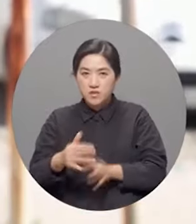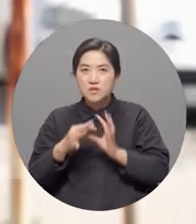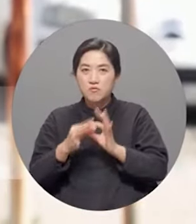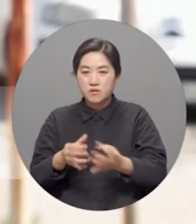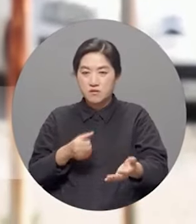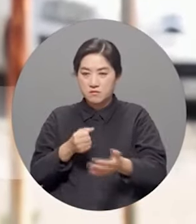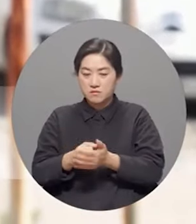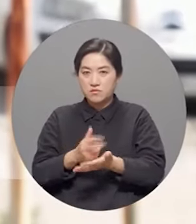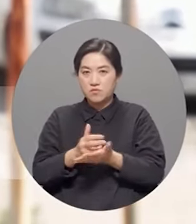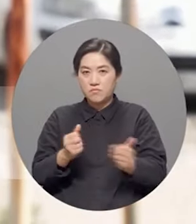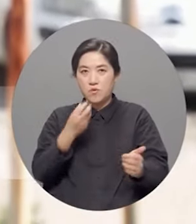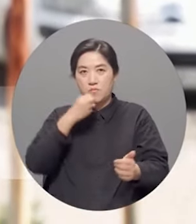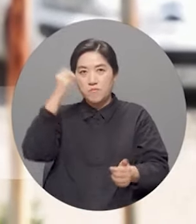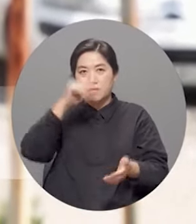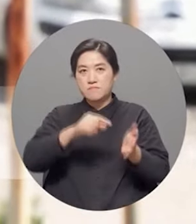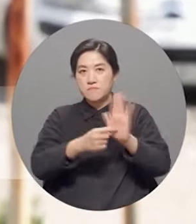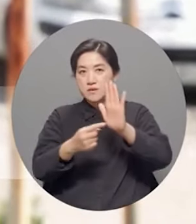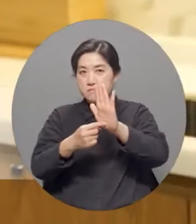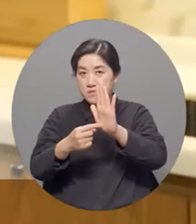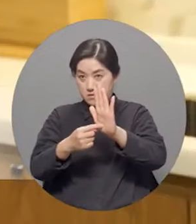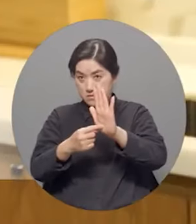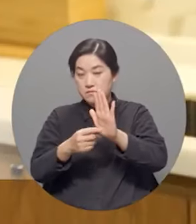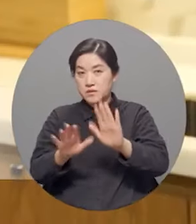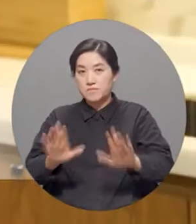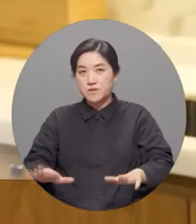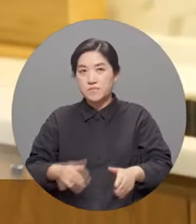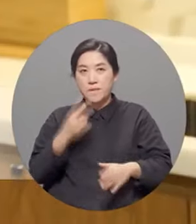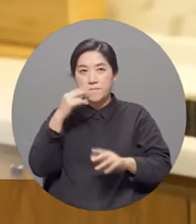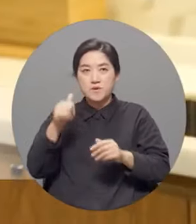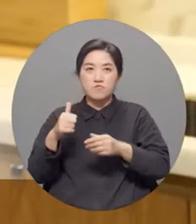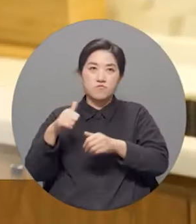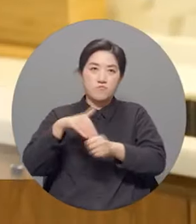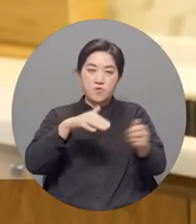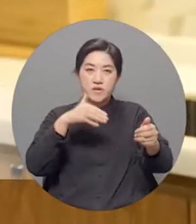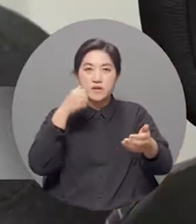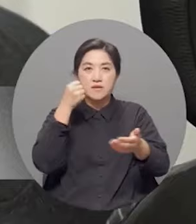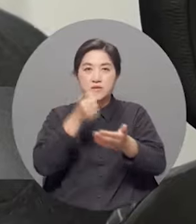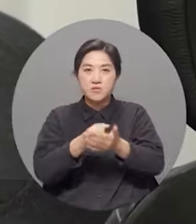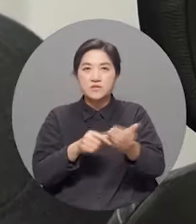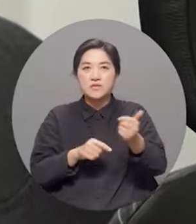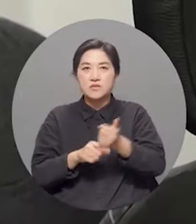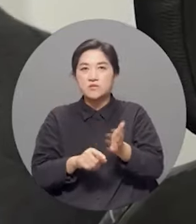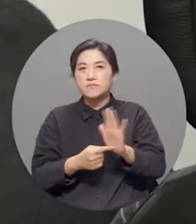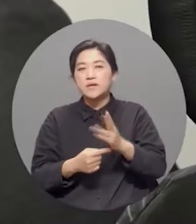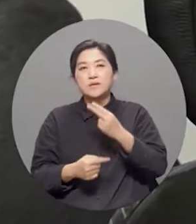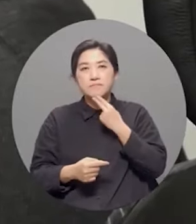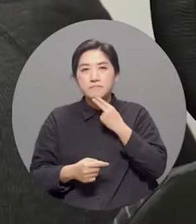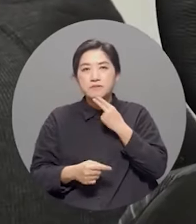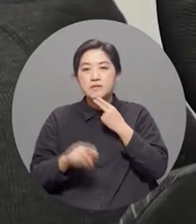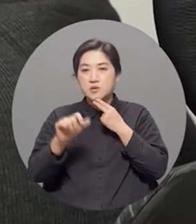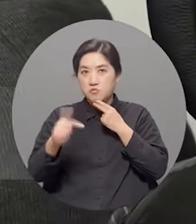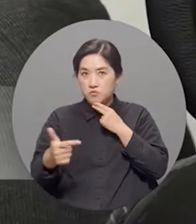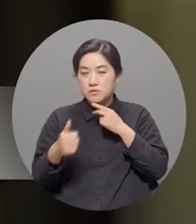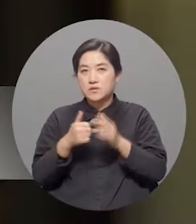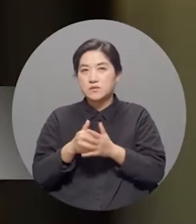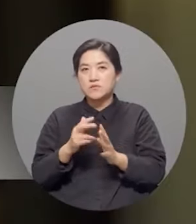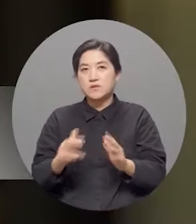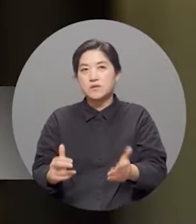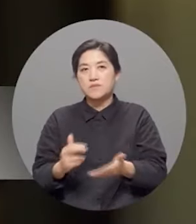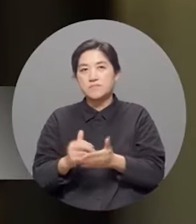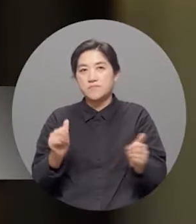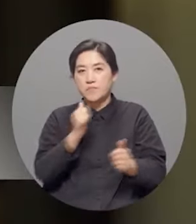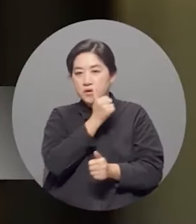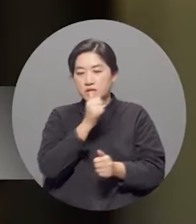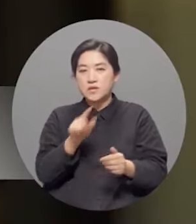결정을 법원 홈페이지를 통해 공개해 온 것과 달리 이번 미국 송환 결정 근거는 밝히지 않았습니다. 권 씨 측 현지 변호인은